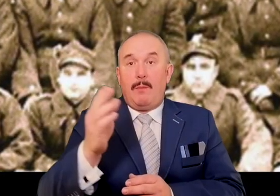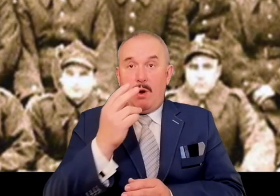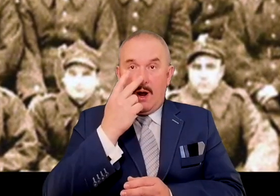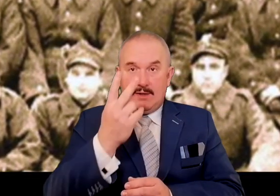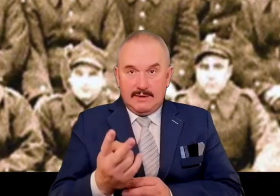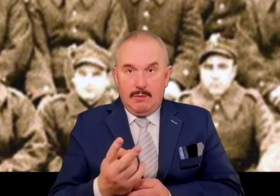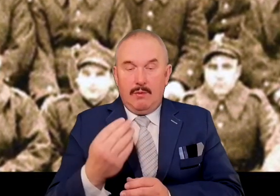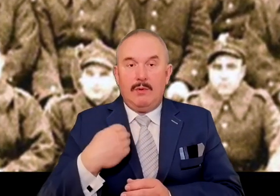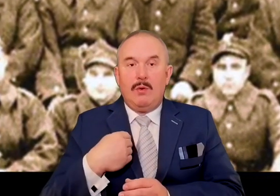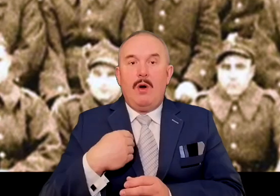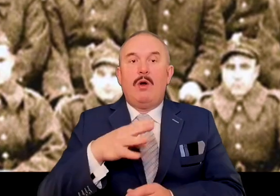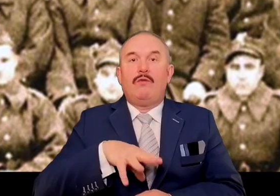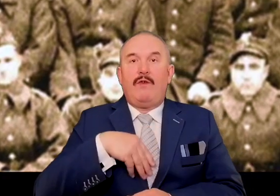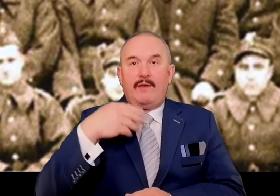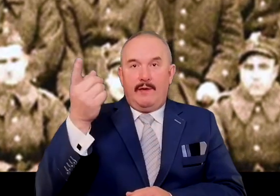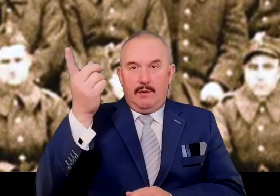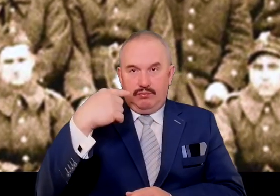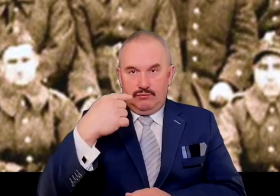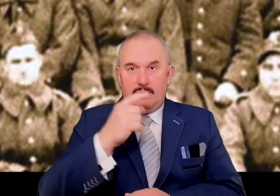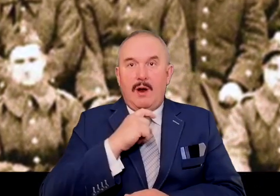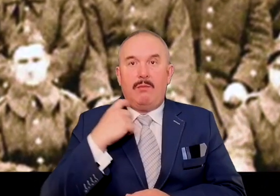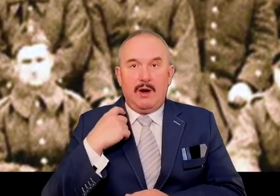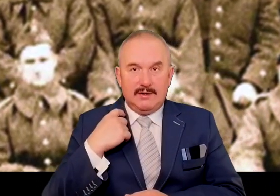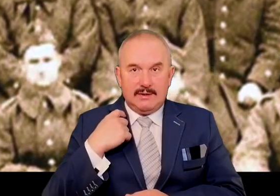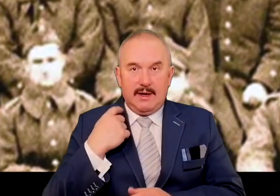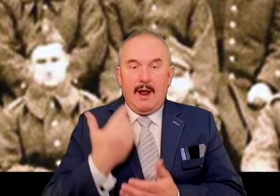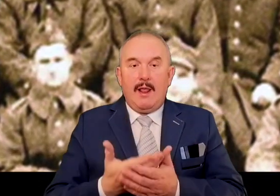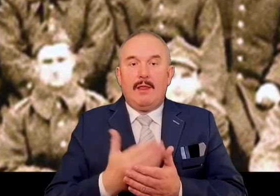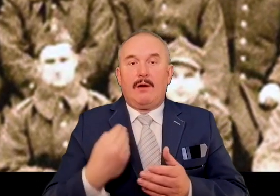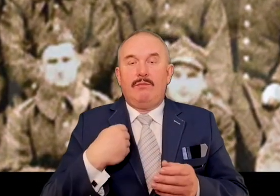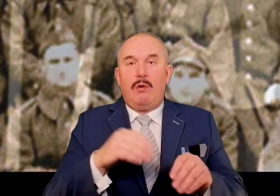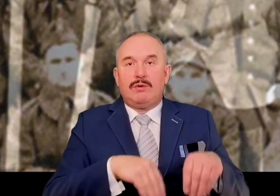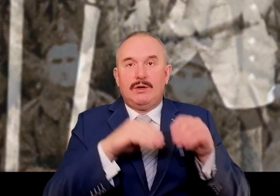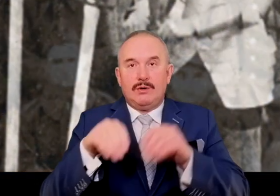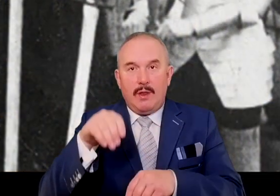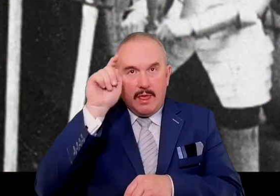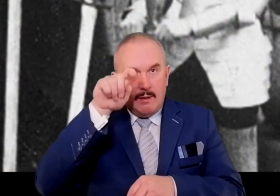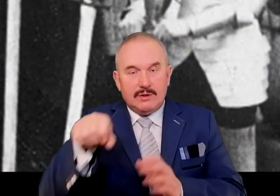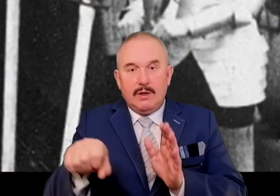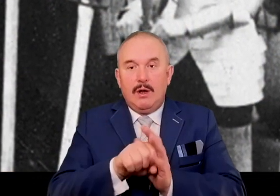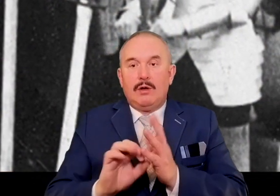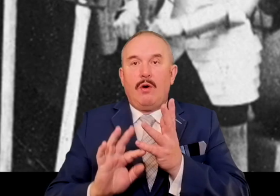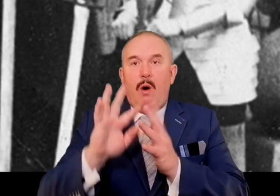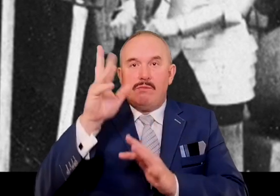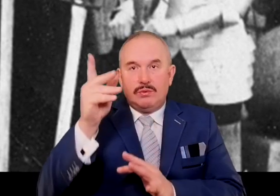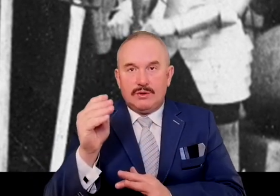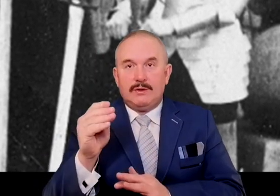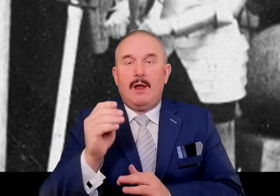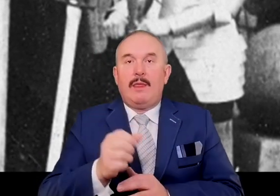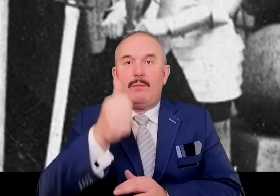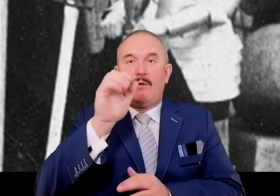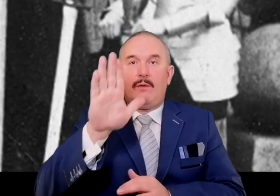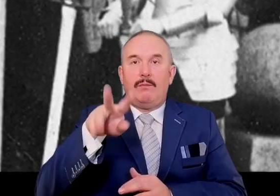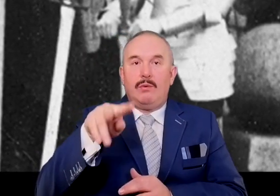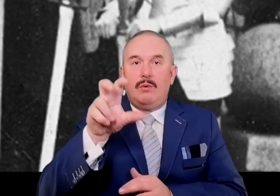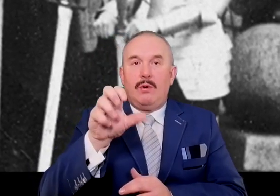względu na święcenia kapłańskie później został przez Niemców przeniesiony do obozów koncentracyjnych, najpierw